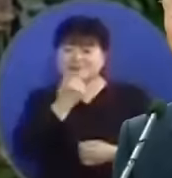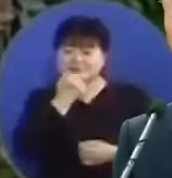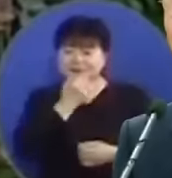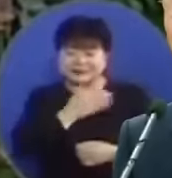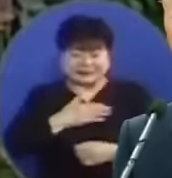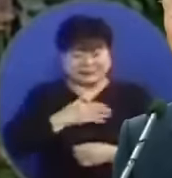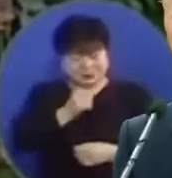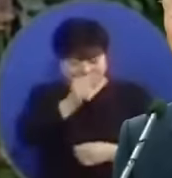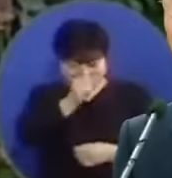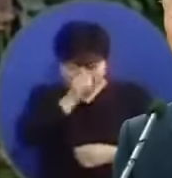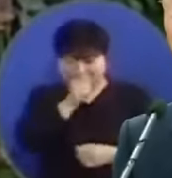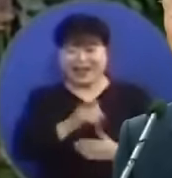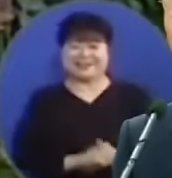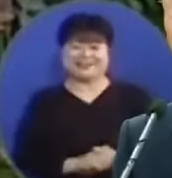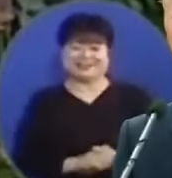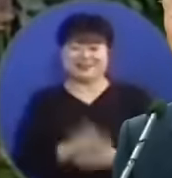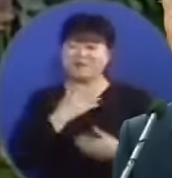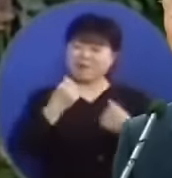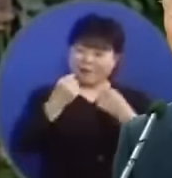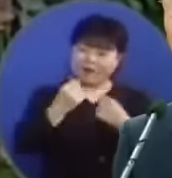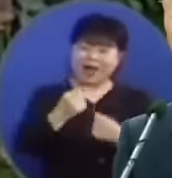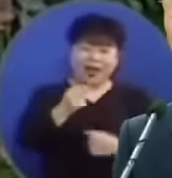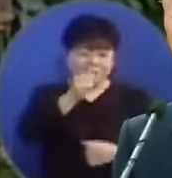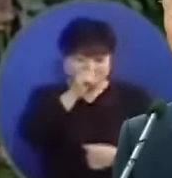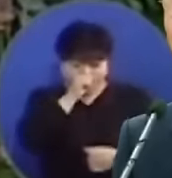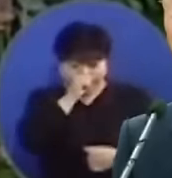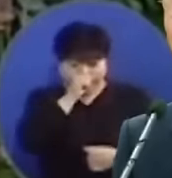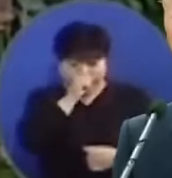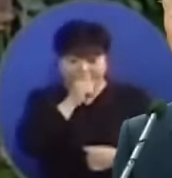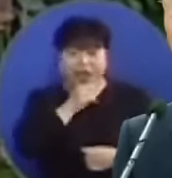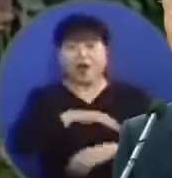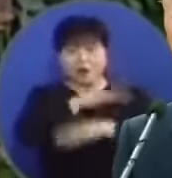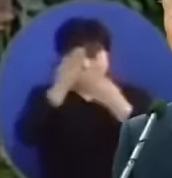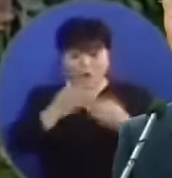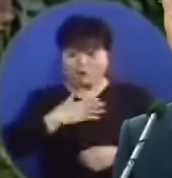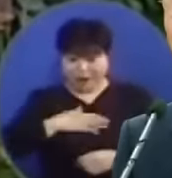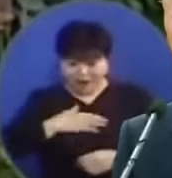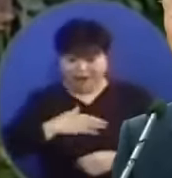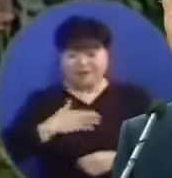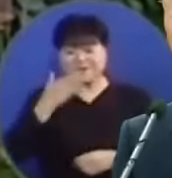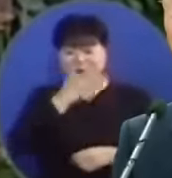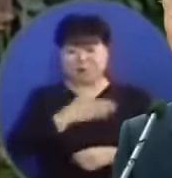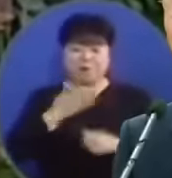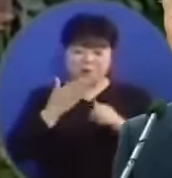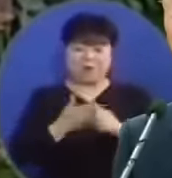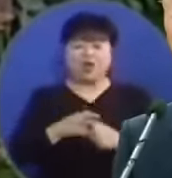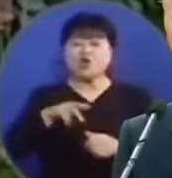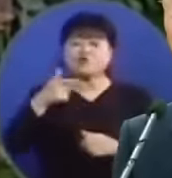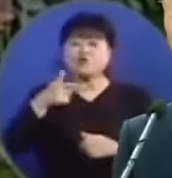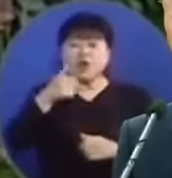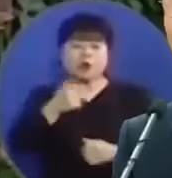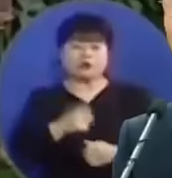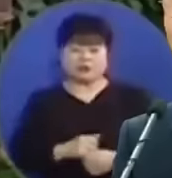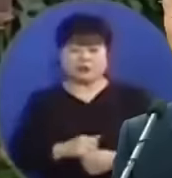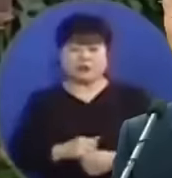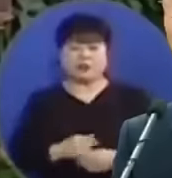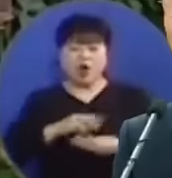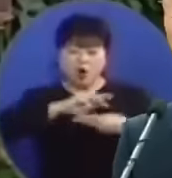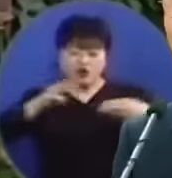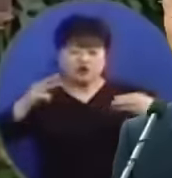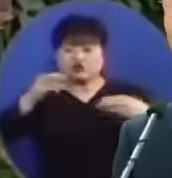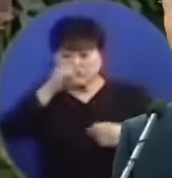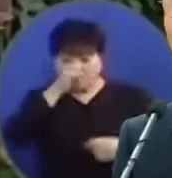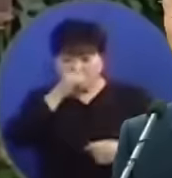기분이 좋아지고 건강에도 좋다는 것은 누구나 잘 알고 있습니다. 우리 몸에는 650여 개의 근육이